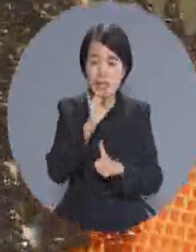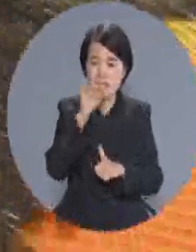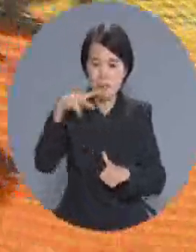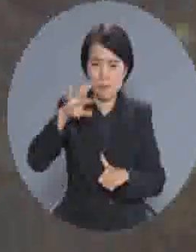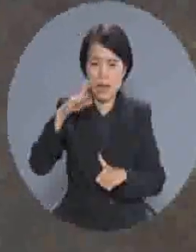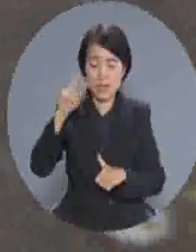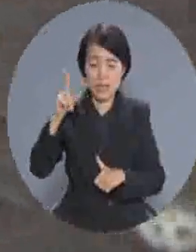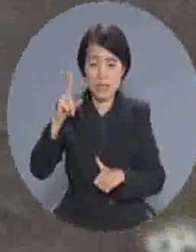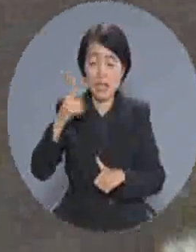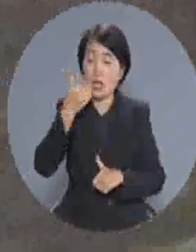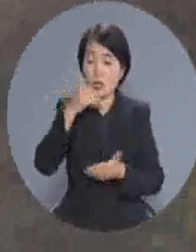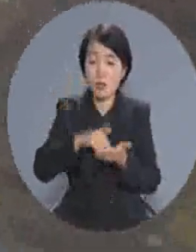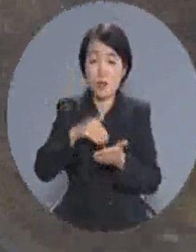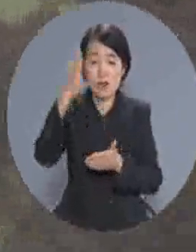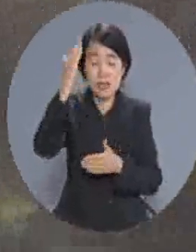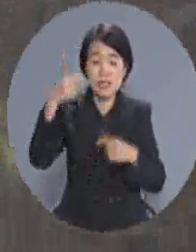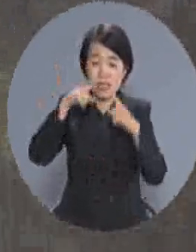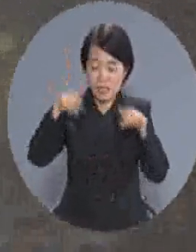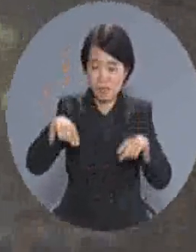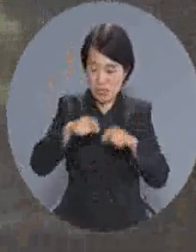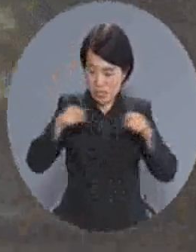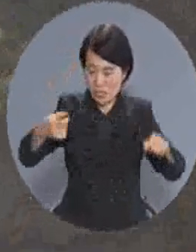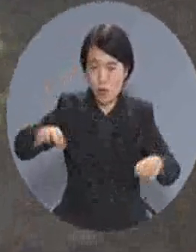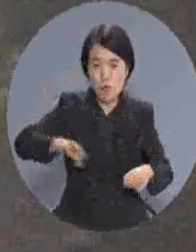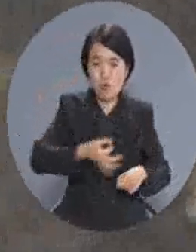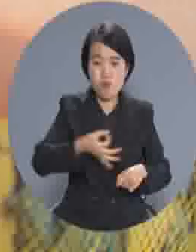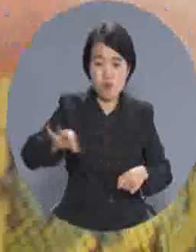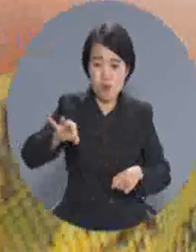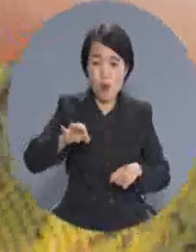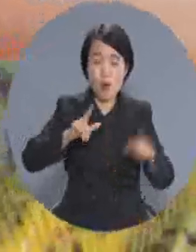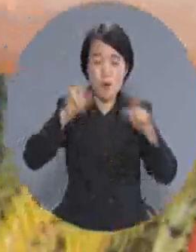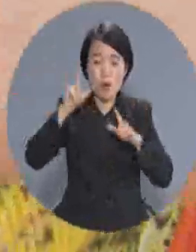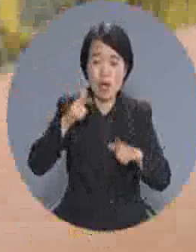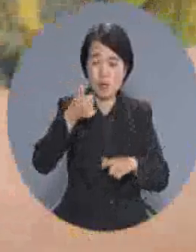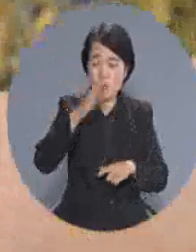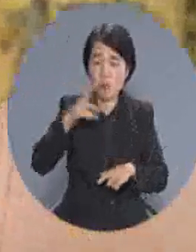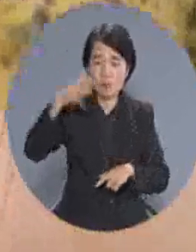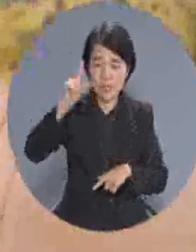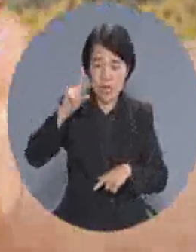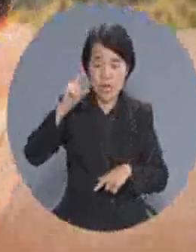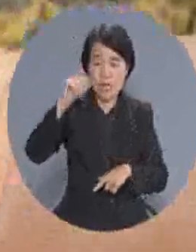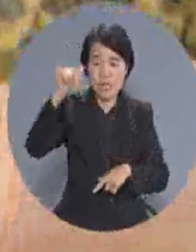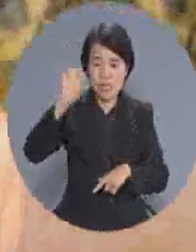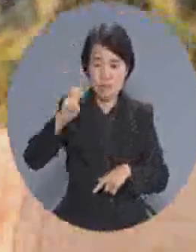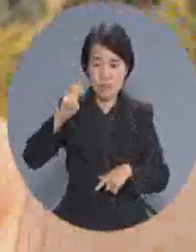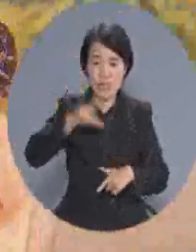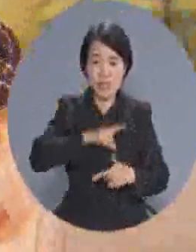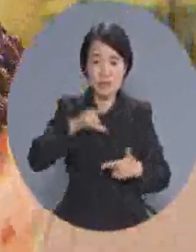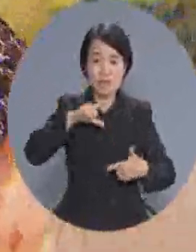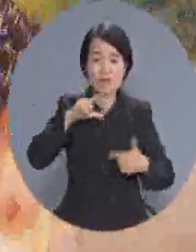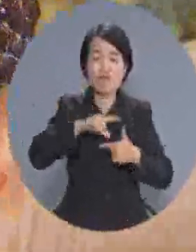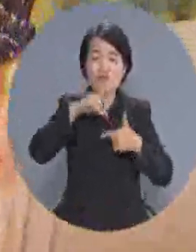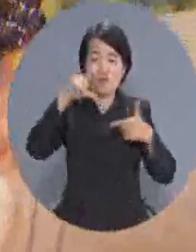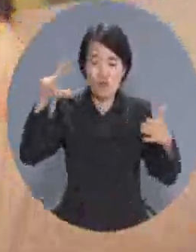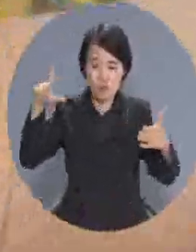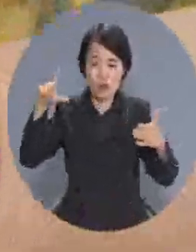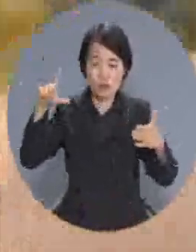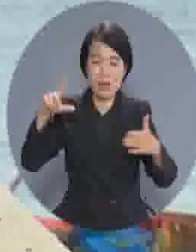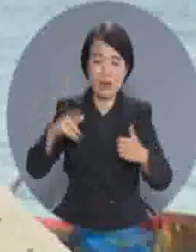돌김. 길고 구불구불한 생김새 때문에 곱창김으로 더 알려진 김 중의